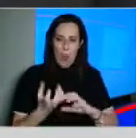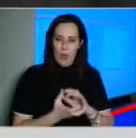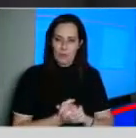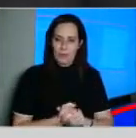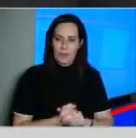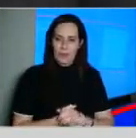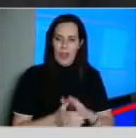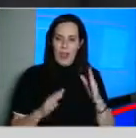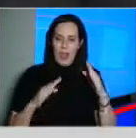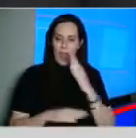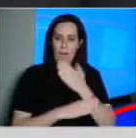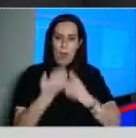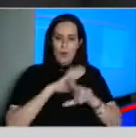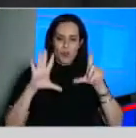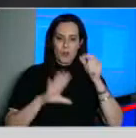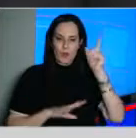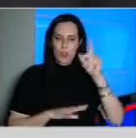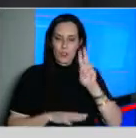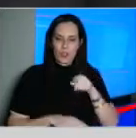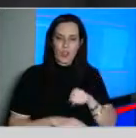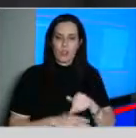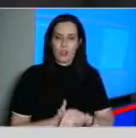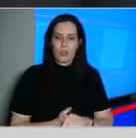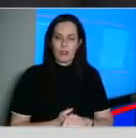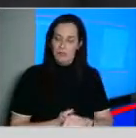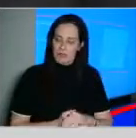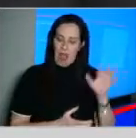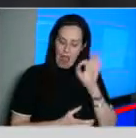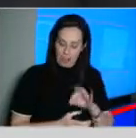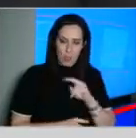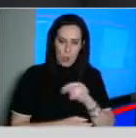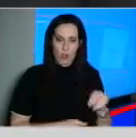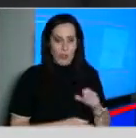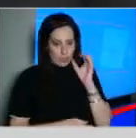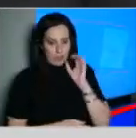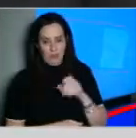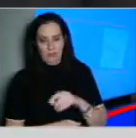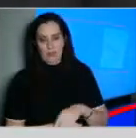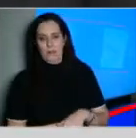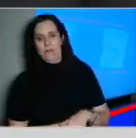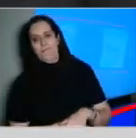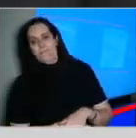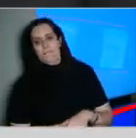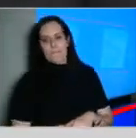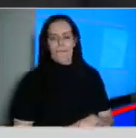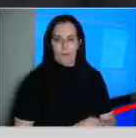זה של המעברות 70 שנה, ויש כזה להט עדיין. צפית, רותם?